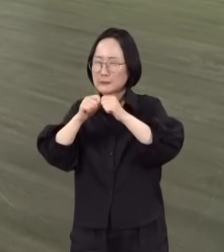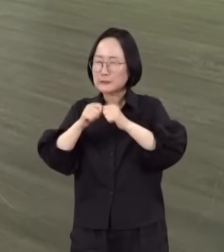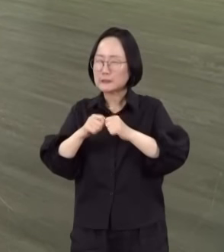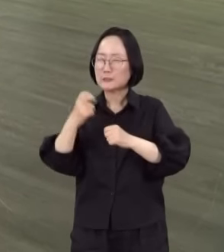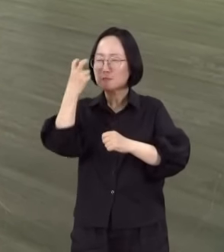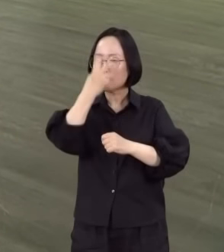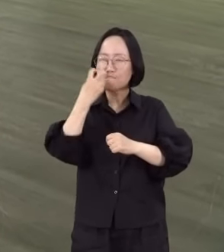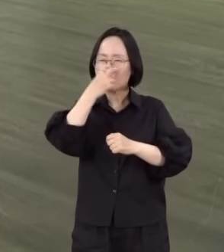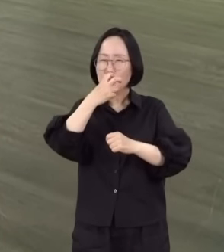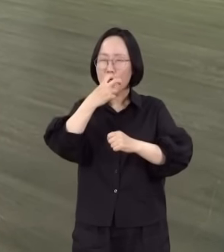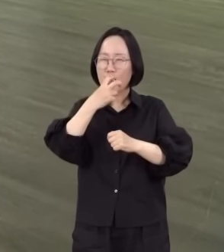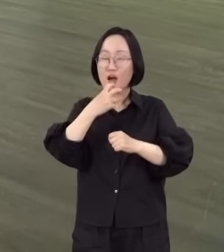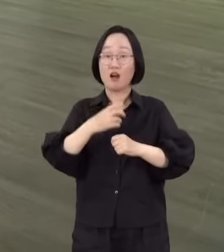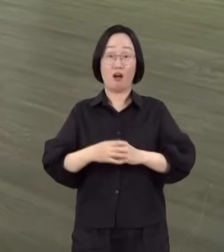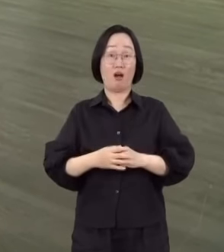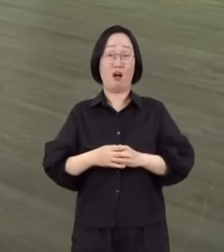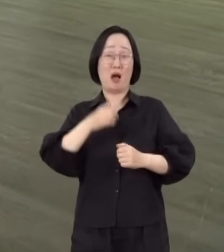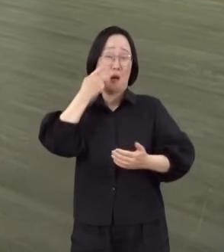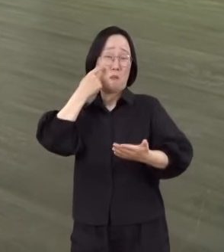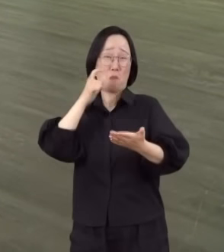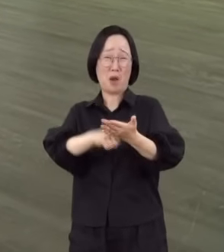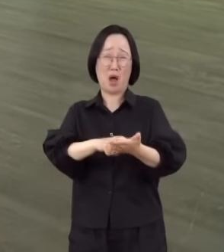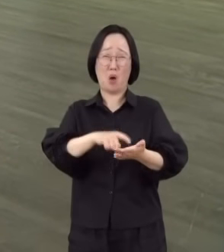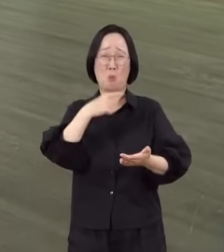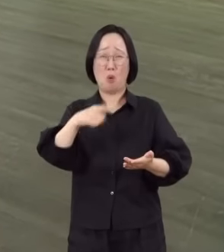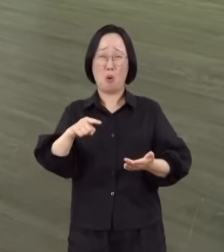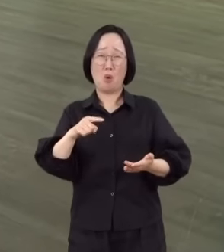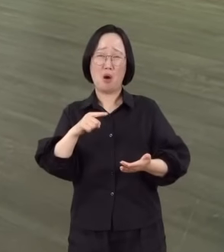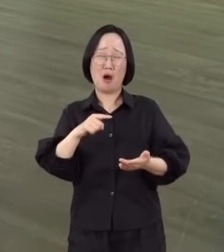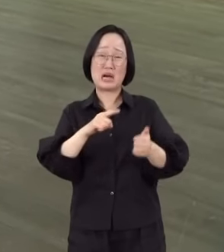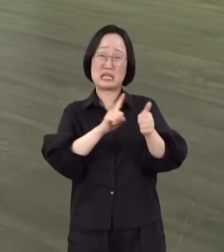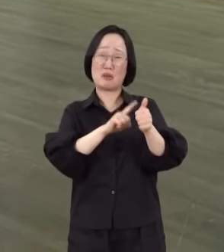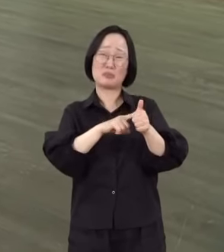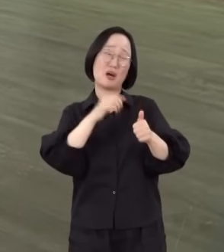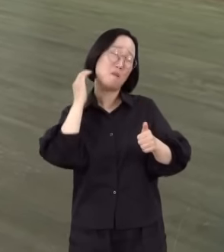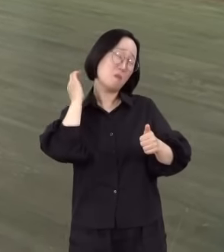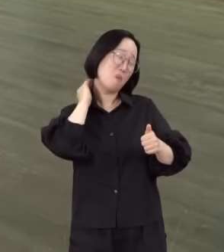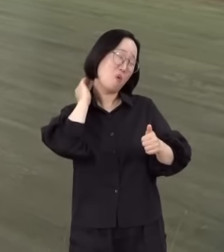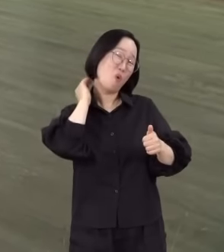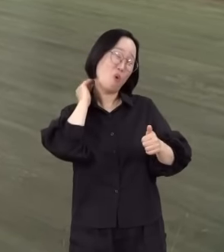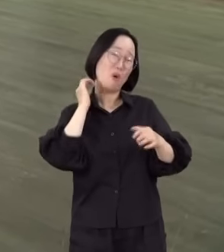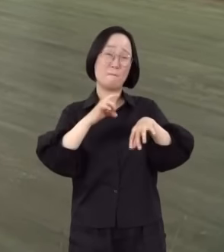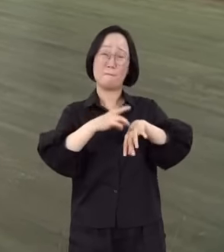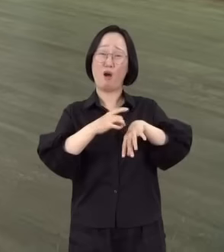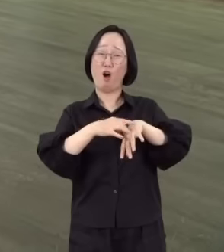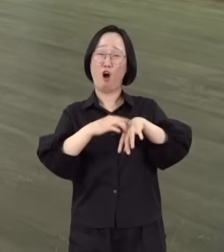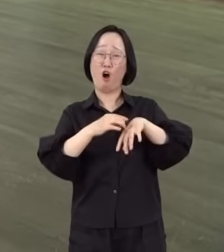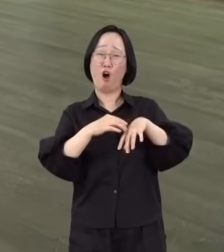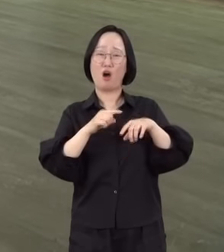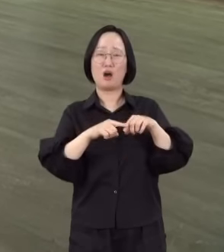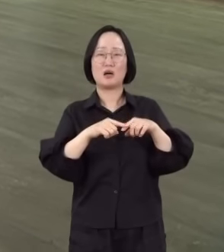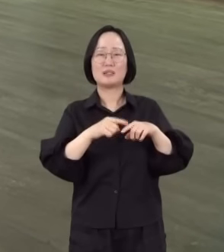목뼈요 목뼈에이 석회가 꼈다 석회 뼈에 막 석회가